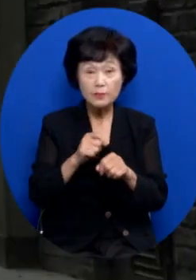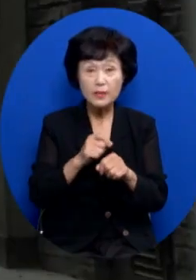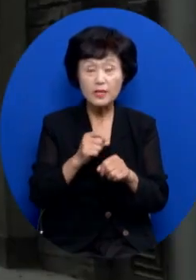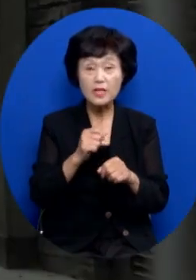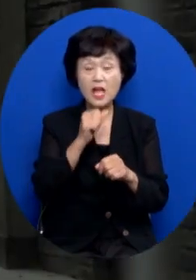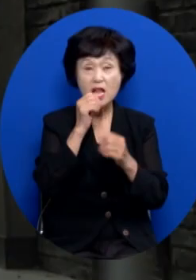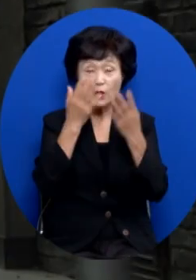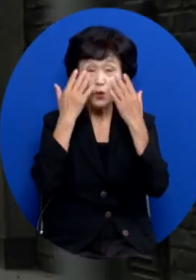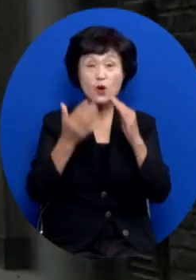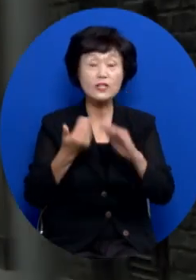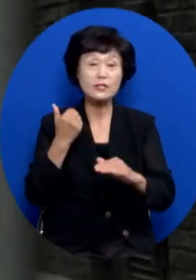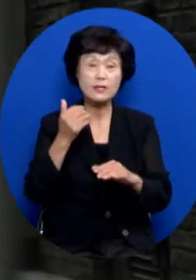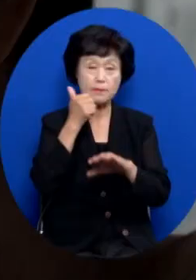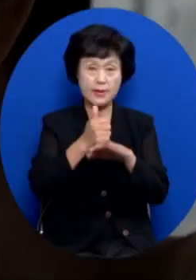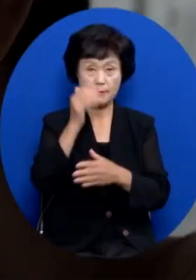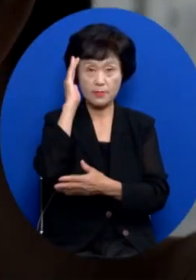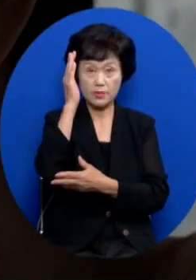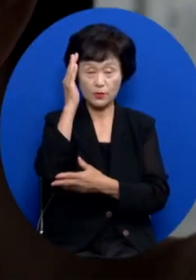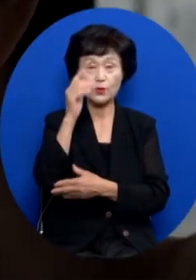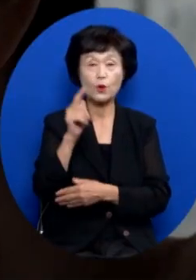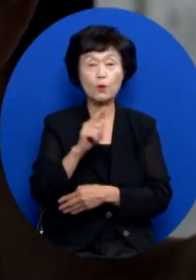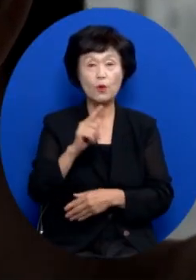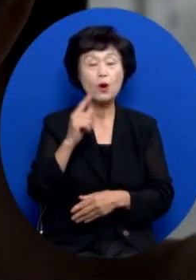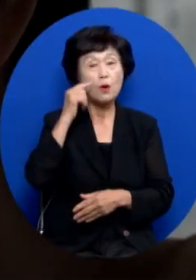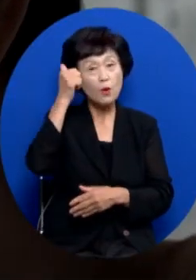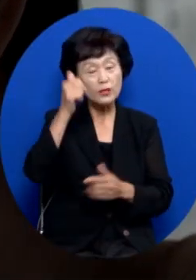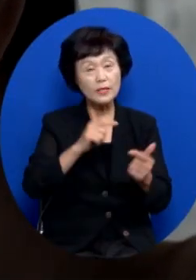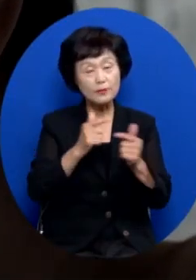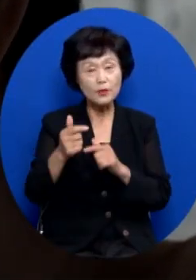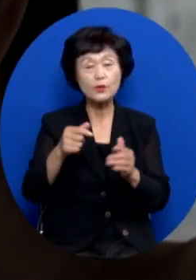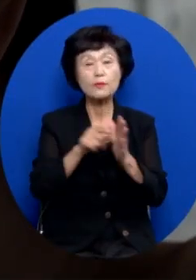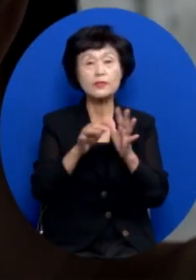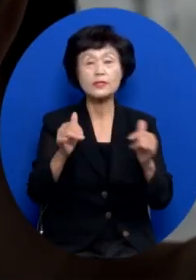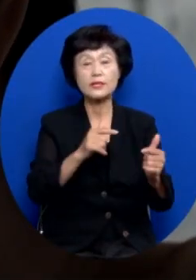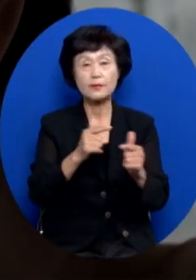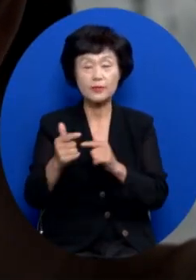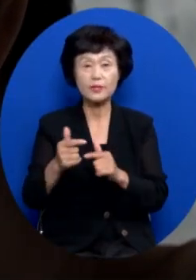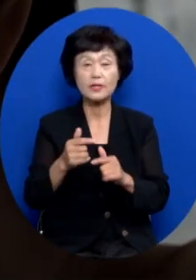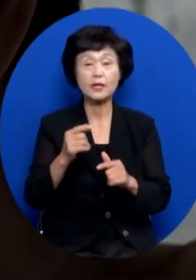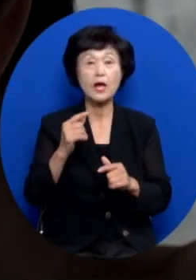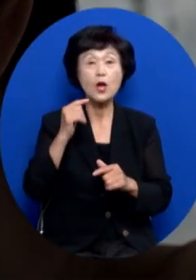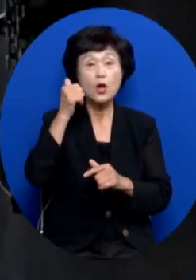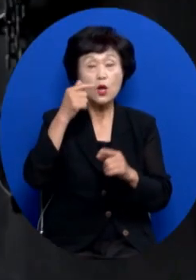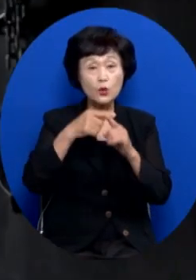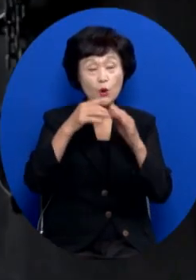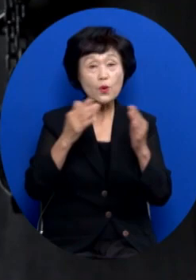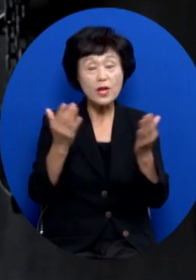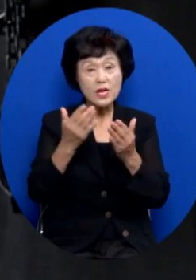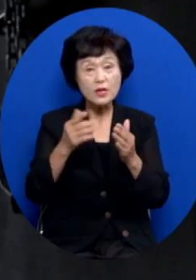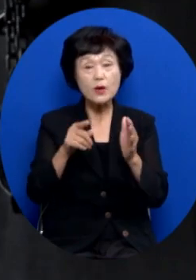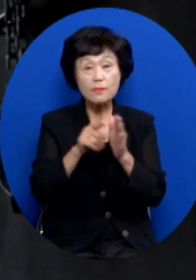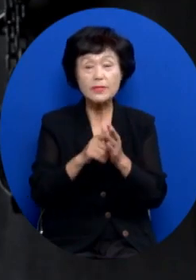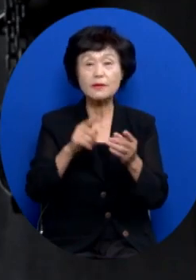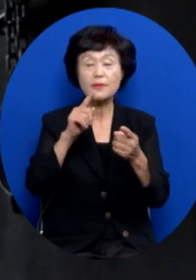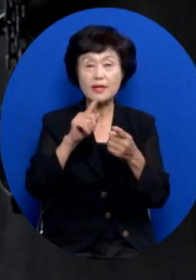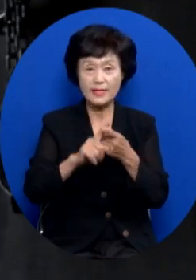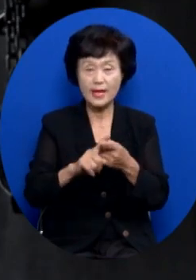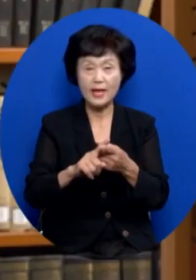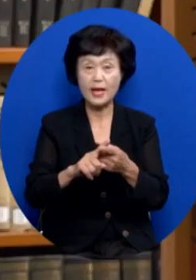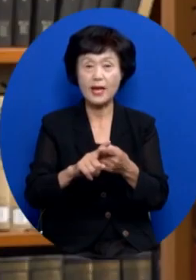전 마지막 설교는 목회자와 기독교인들에게 목회와 신앙의 본질적 질문을 던지고